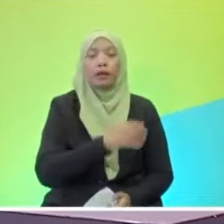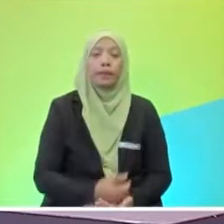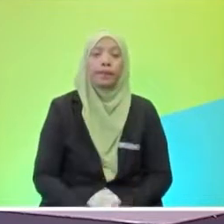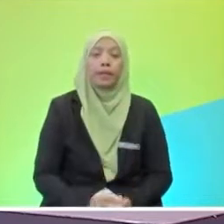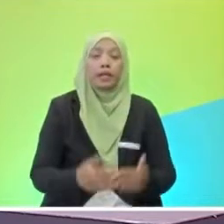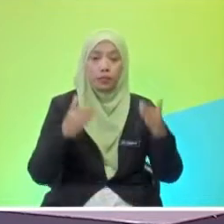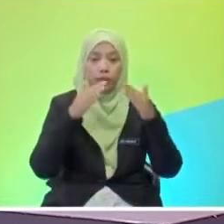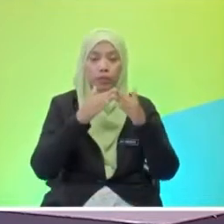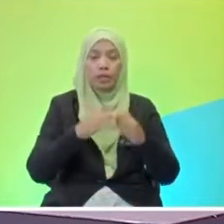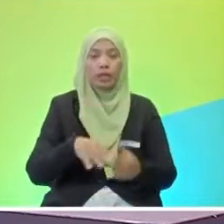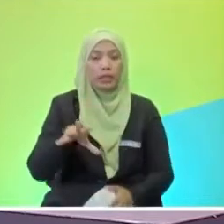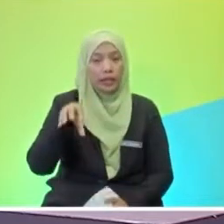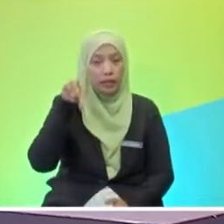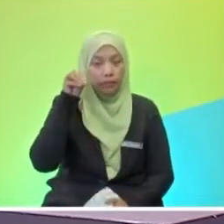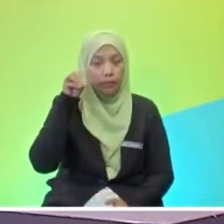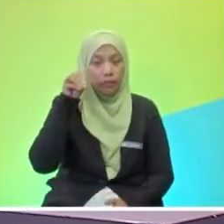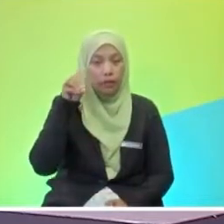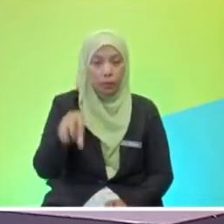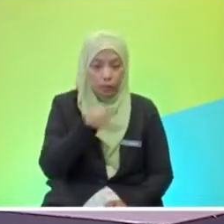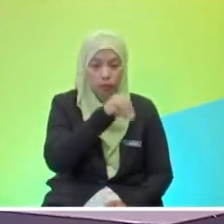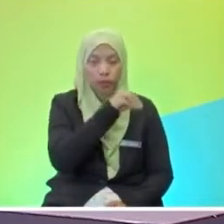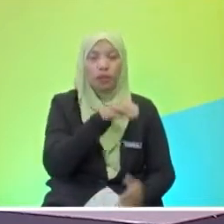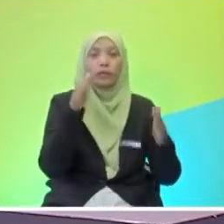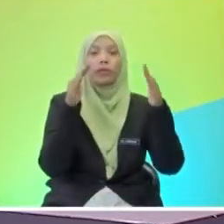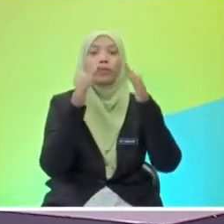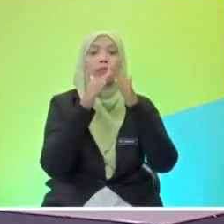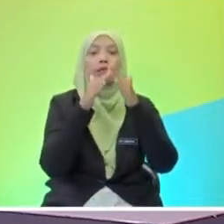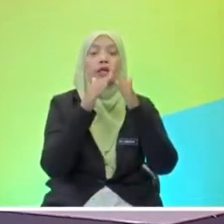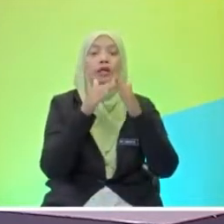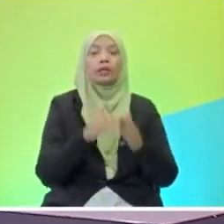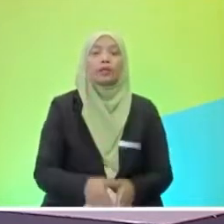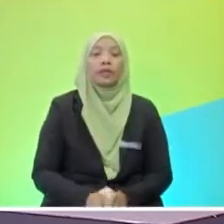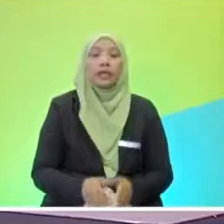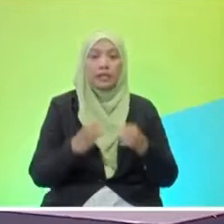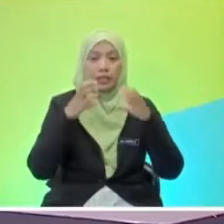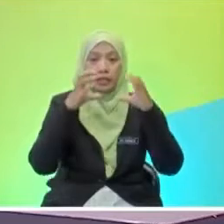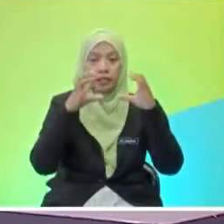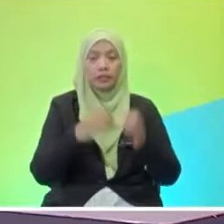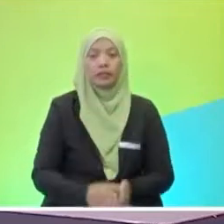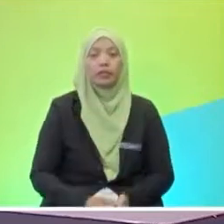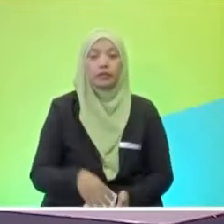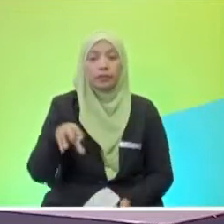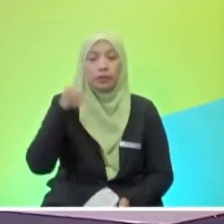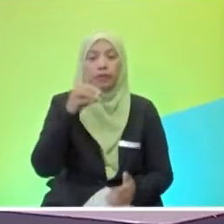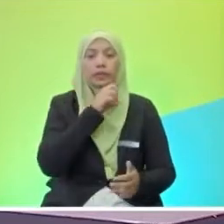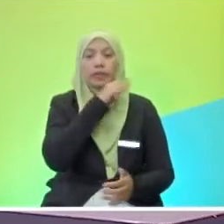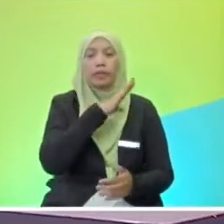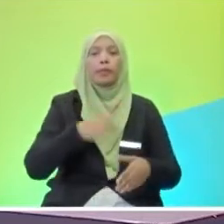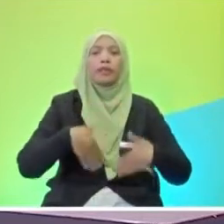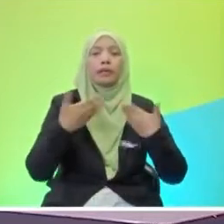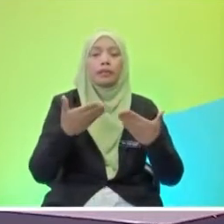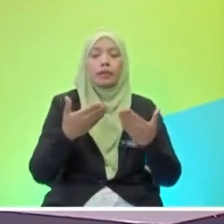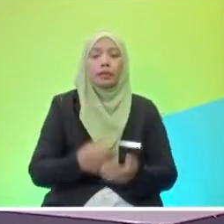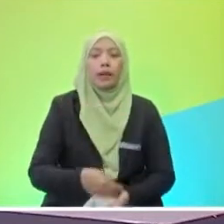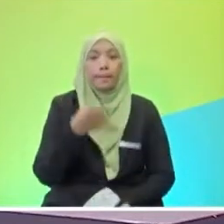akan dikuti oleh dia kekutik rumah ke rumah dia dicari nanti kita tengok dicari kutipan sampah Oke bekas nih untuk